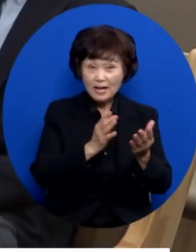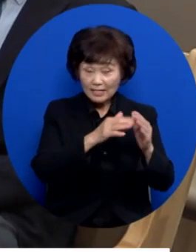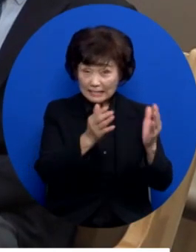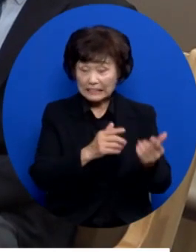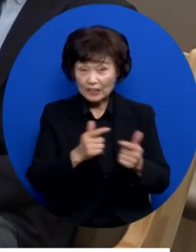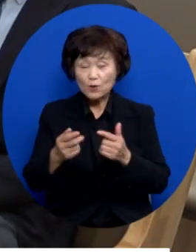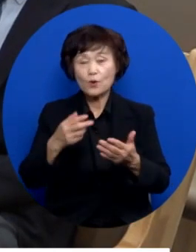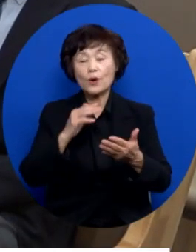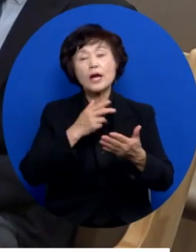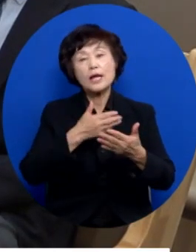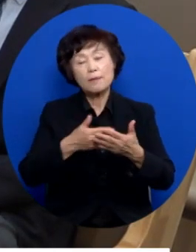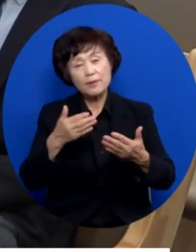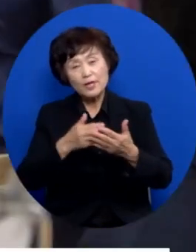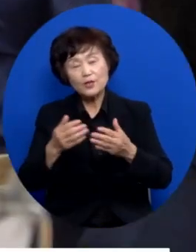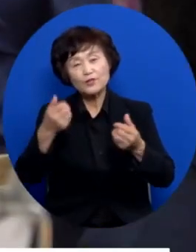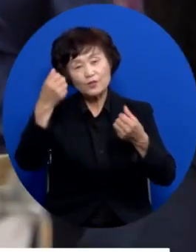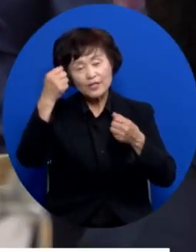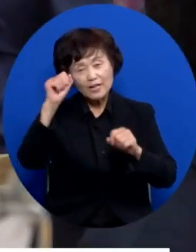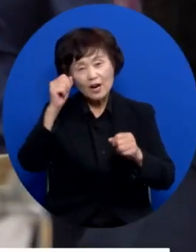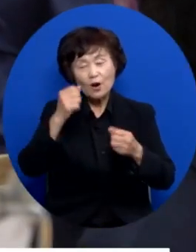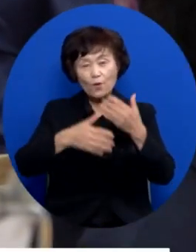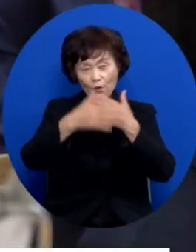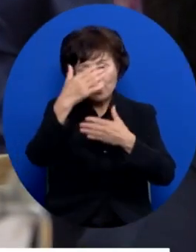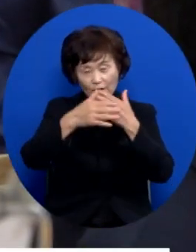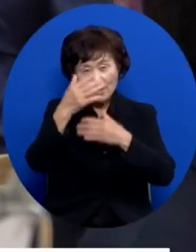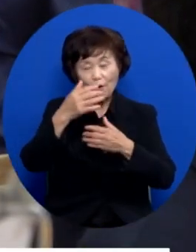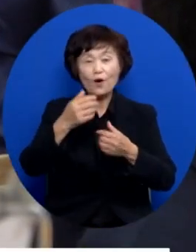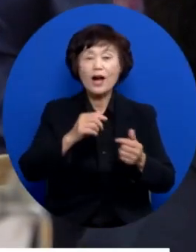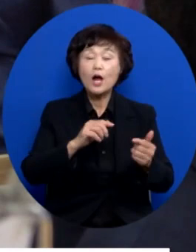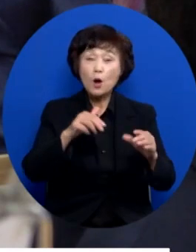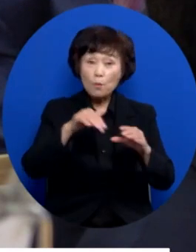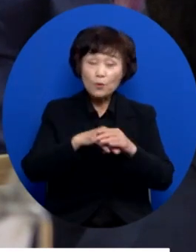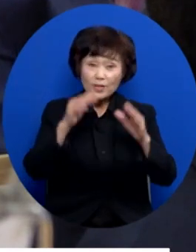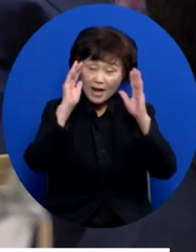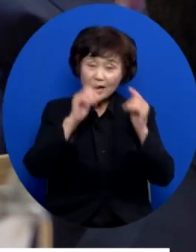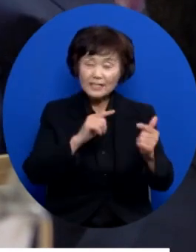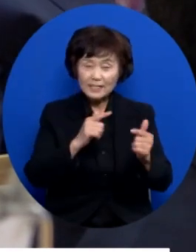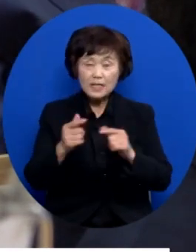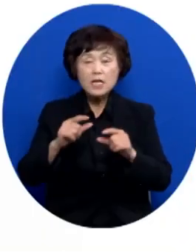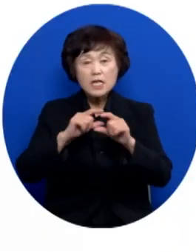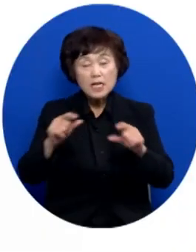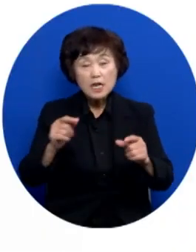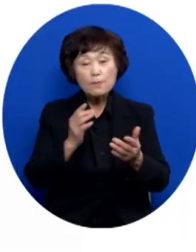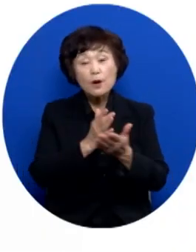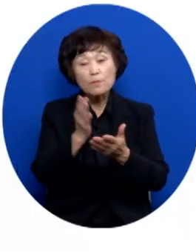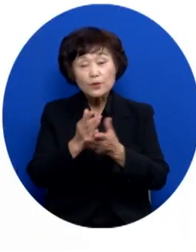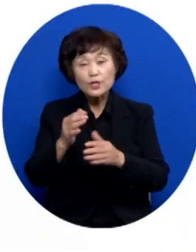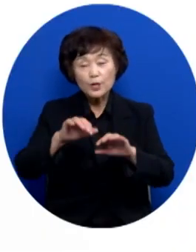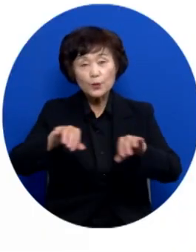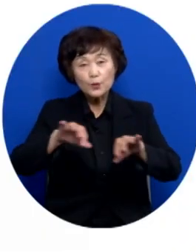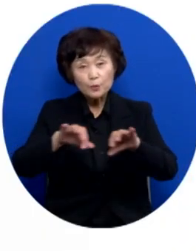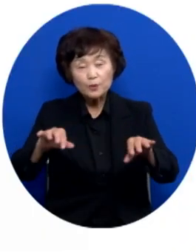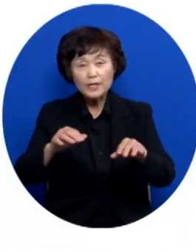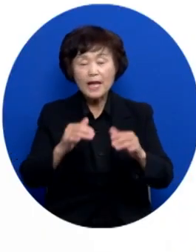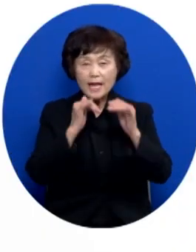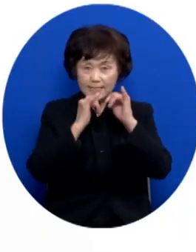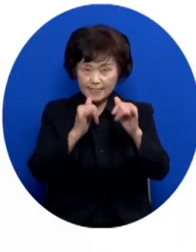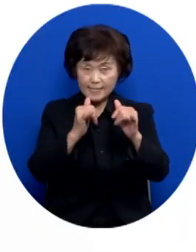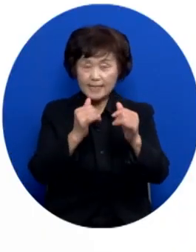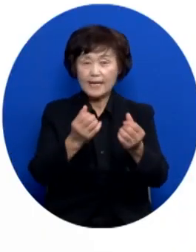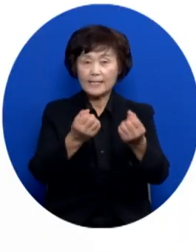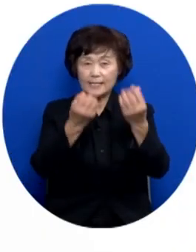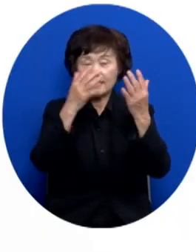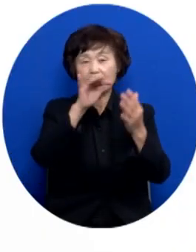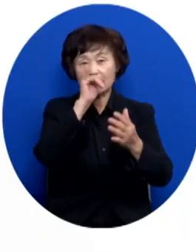미술 연극 영화 무용 문학 등 문화예술 일반 분야로 구해 시상할 계획입니다 또한